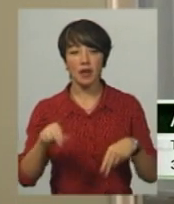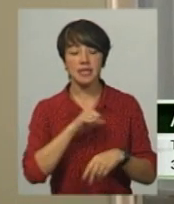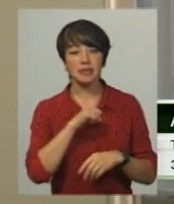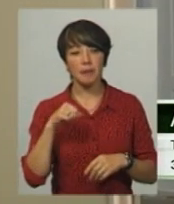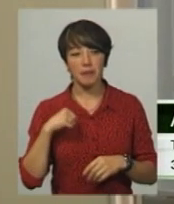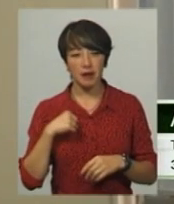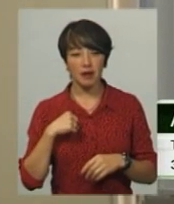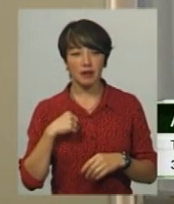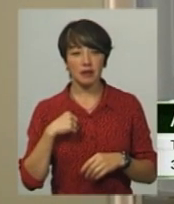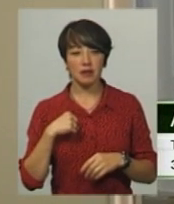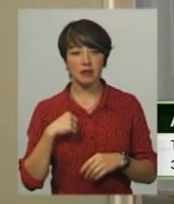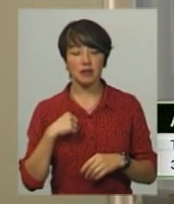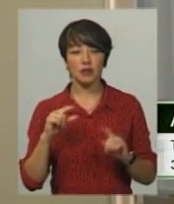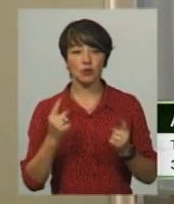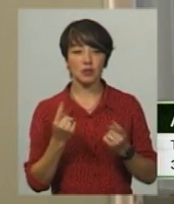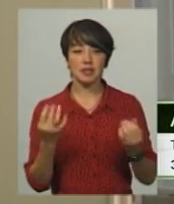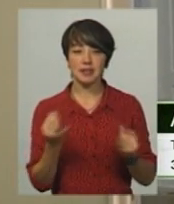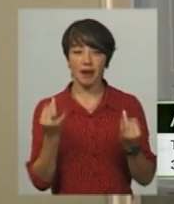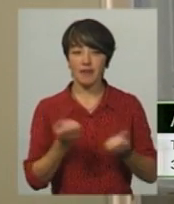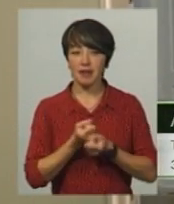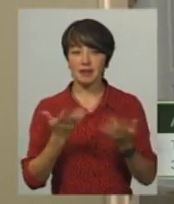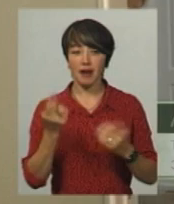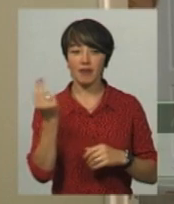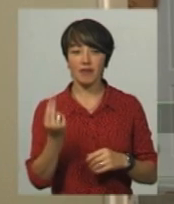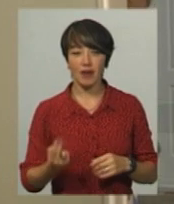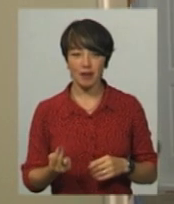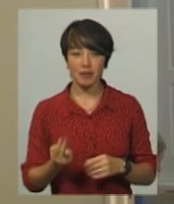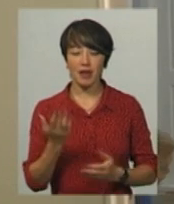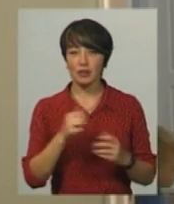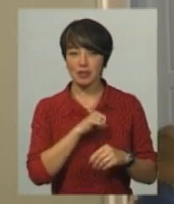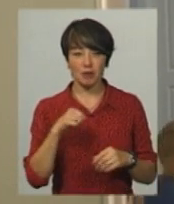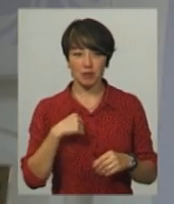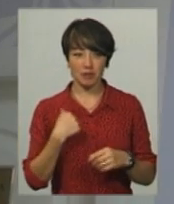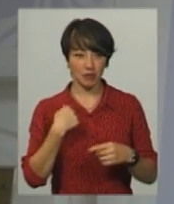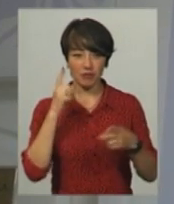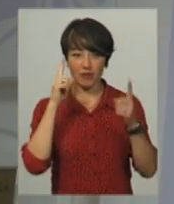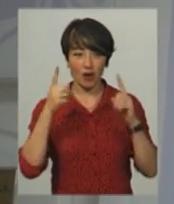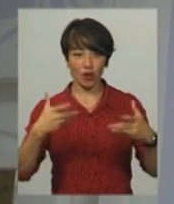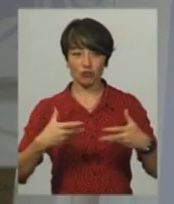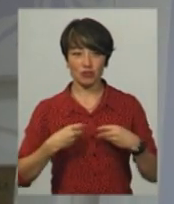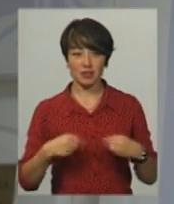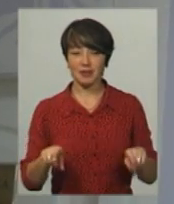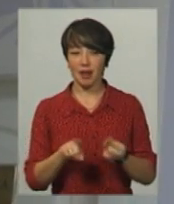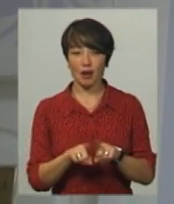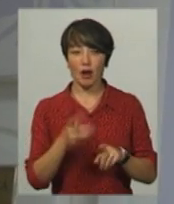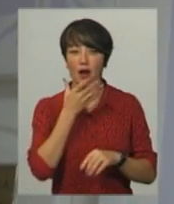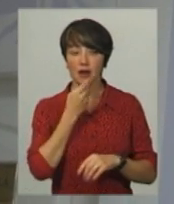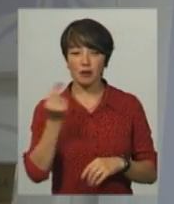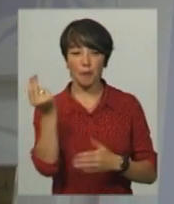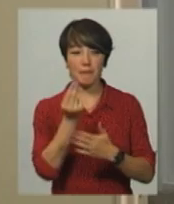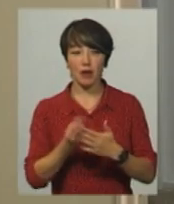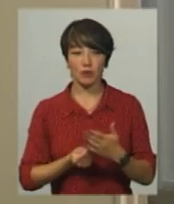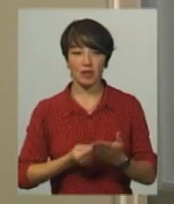і дуже цікаво, яскраві ці фарби. І ми самі, якщо чесно, вражені. Ну, таких гарних